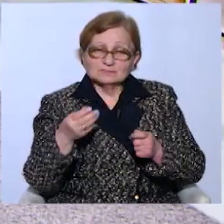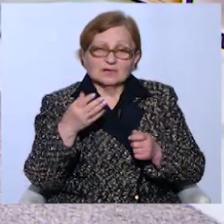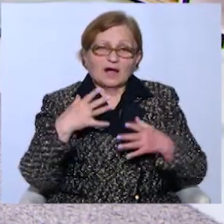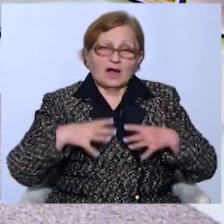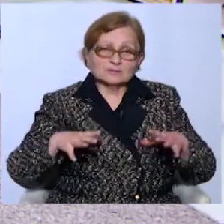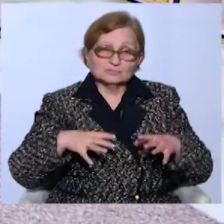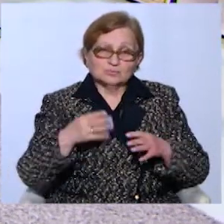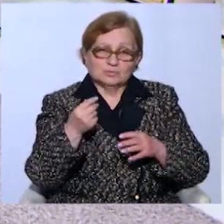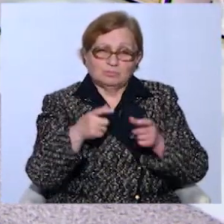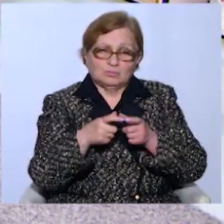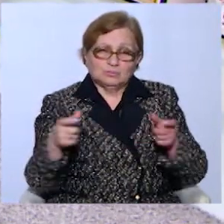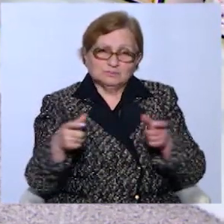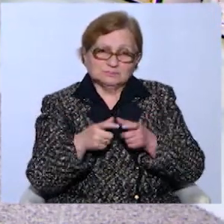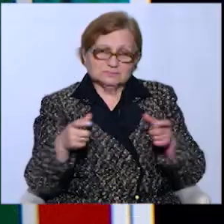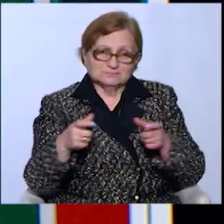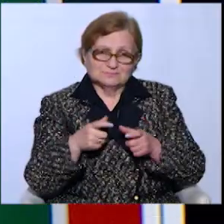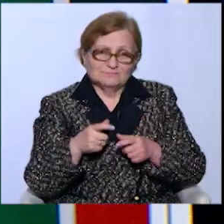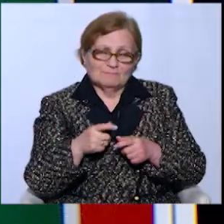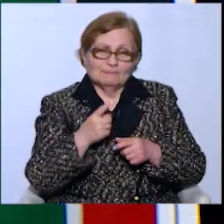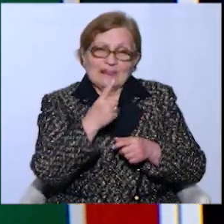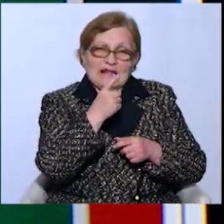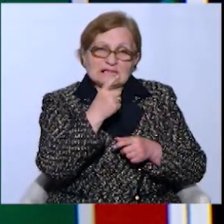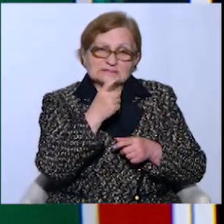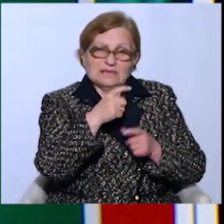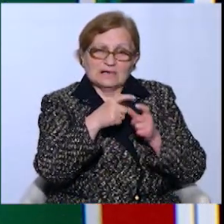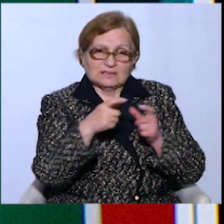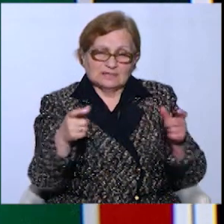დამჭირდება. დამჭირდება 100-ლარიანები,